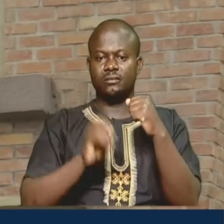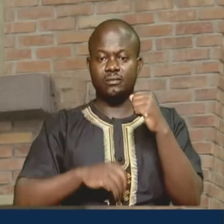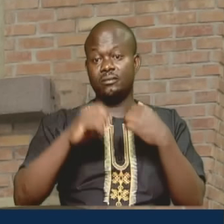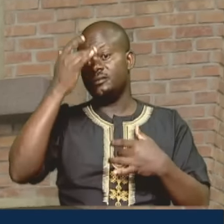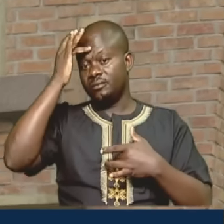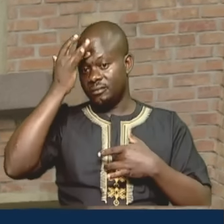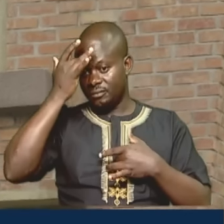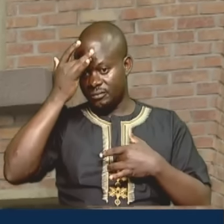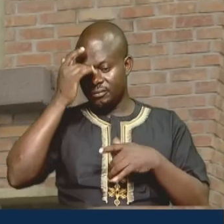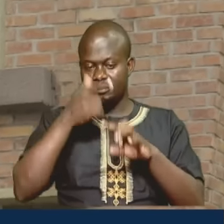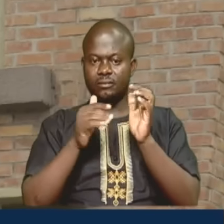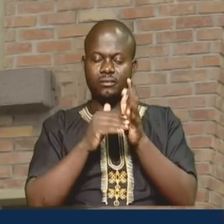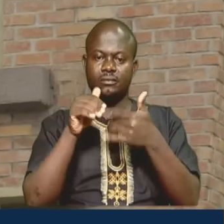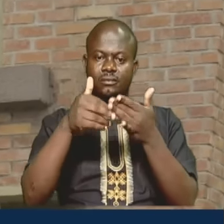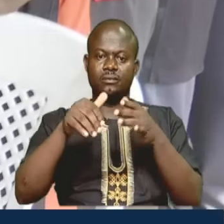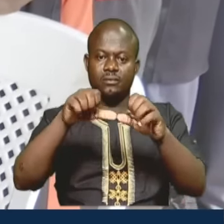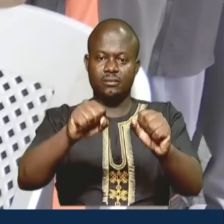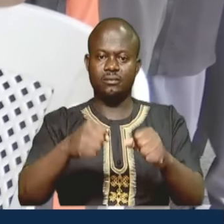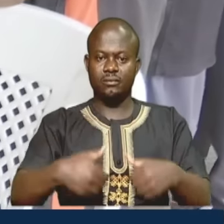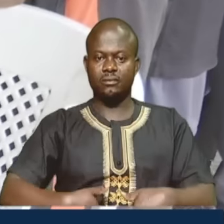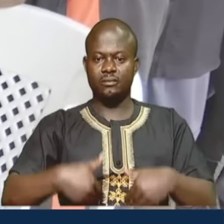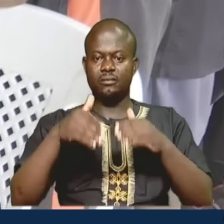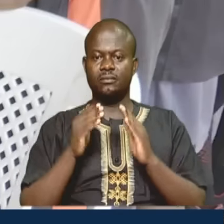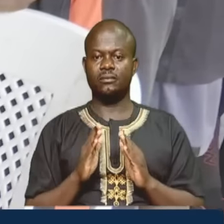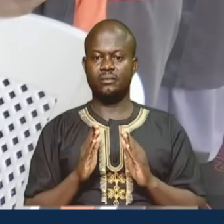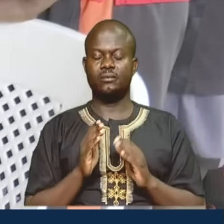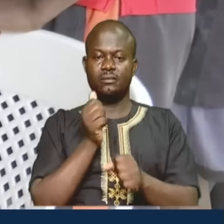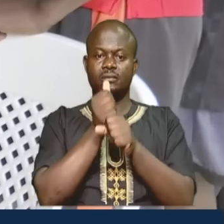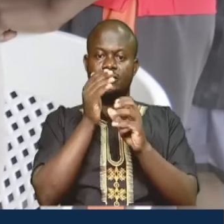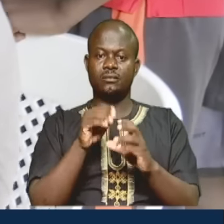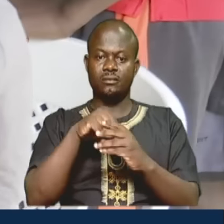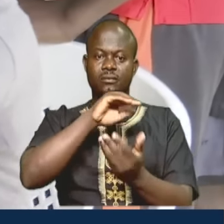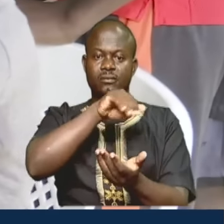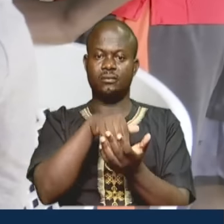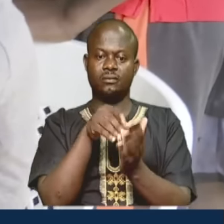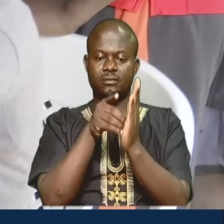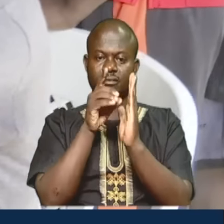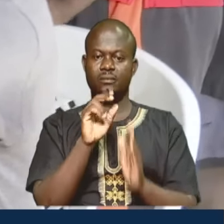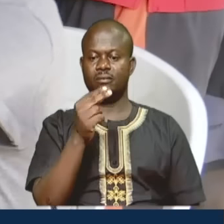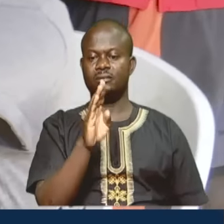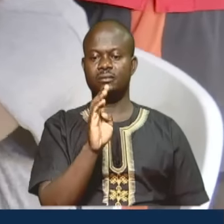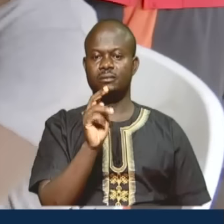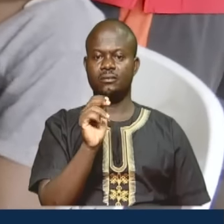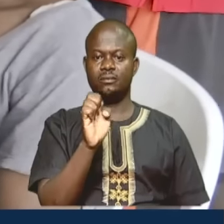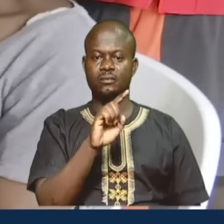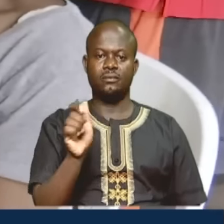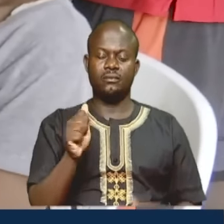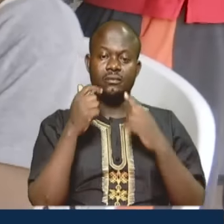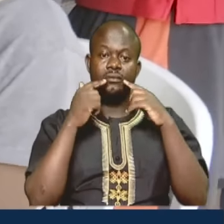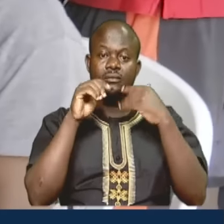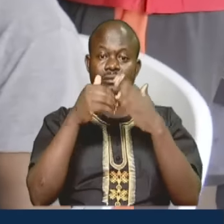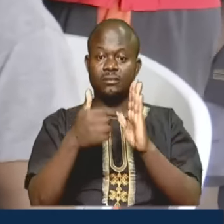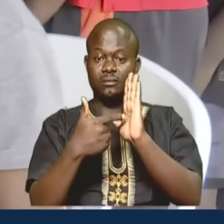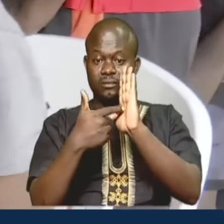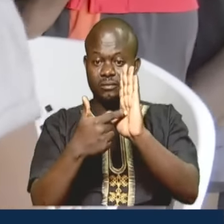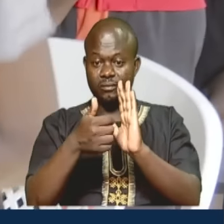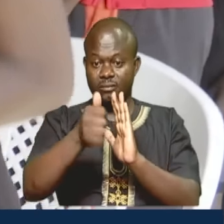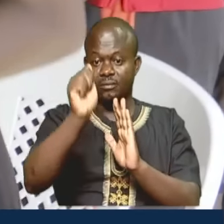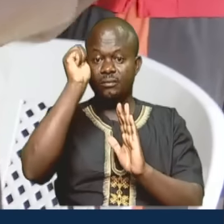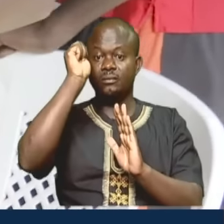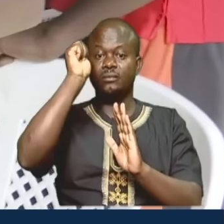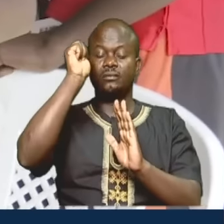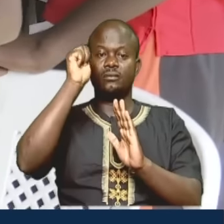cy'abayirwaye kandi kanafata n'abakiri bato umukozi muri iki kigo Dr. Habineza Jean Claude avuga ko ibimenyetso byayo